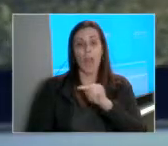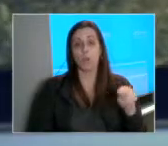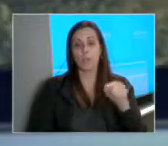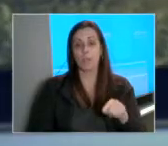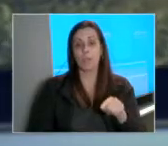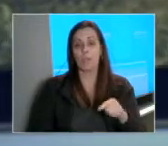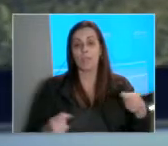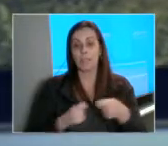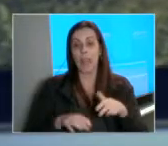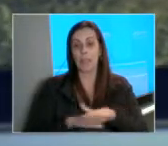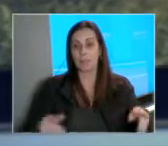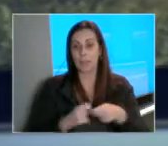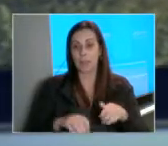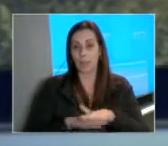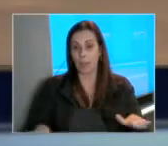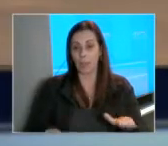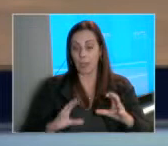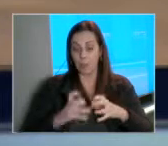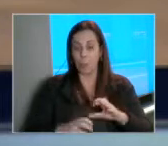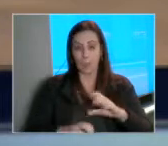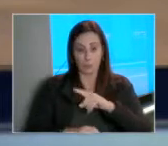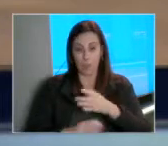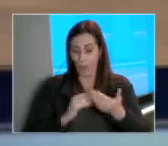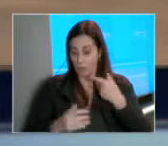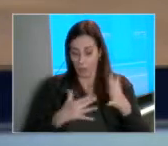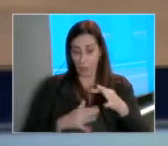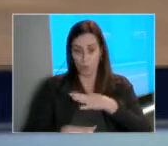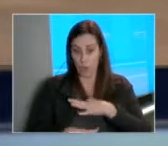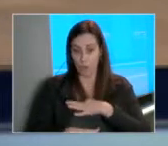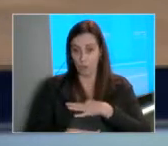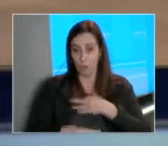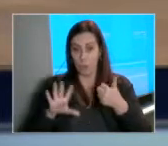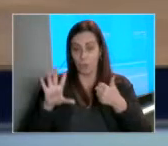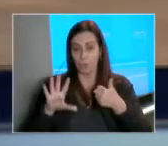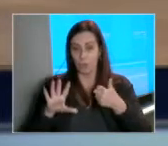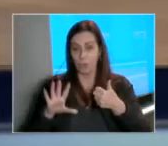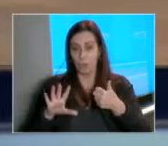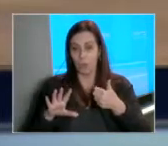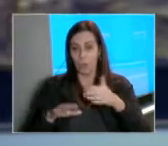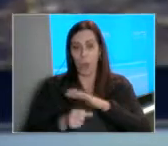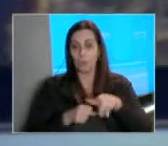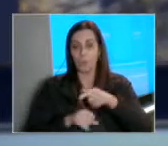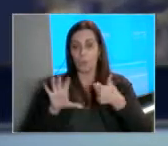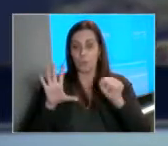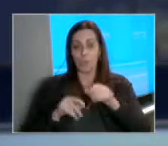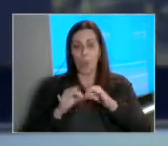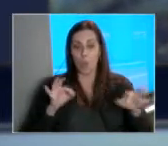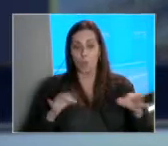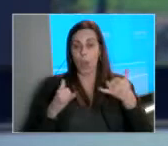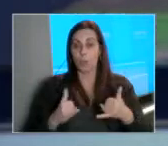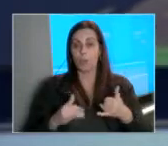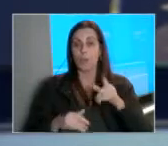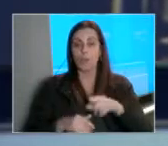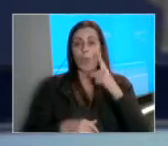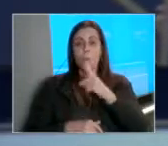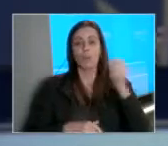של זיקה לאדמה. זיקה לאדמה, קיבוץ גבעת השלושה, לפי הבדיקות שלנו, המכסה שלו 60 דונם, הוא כרגע